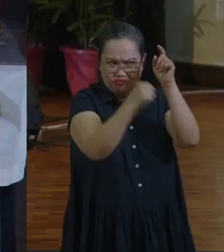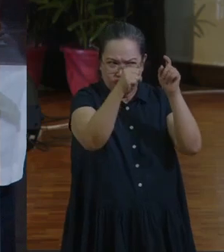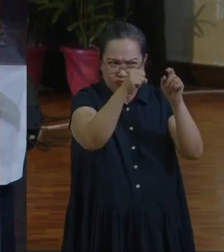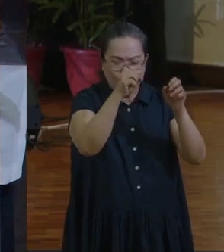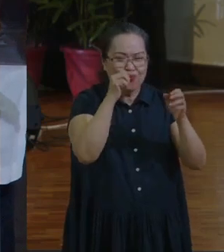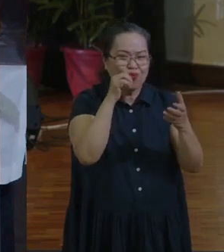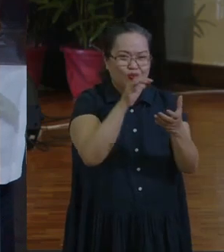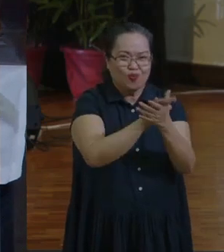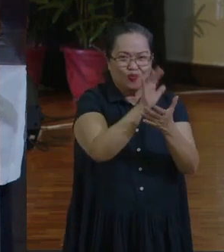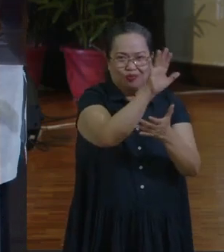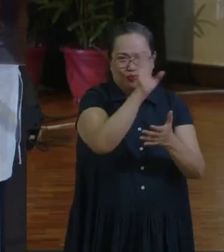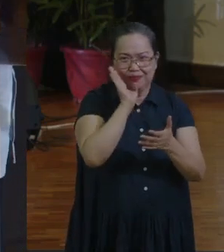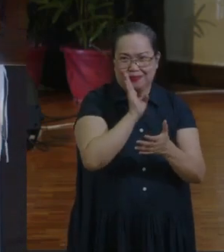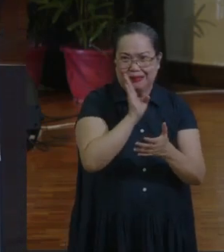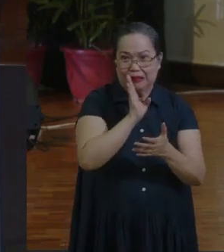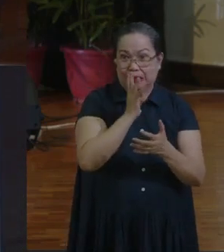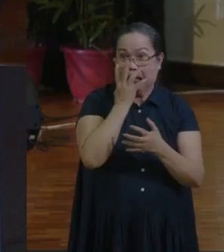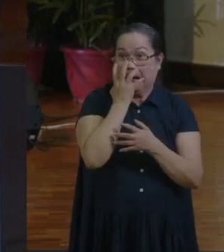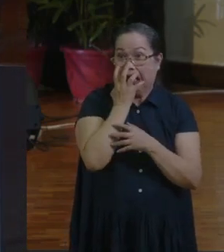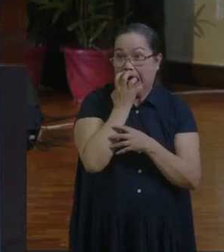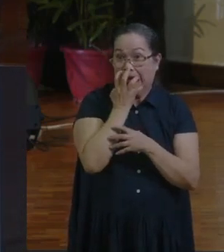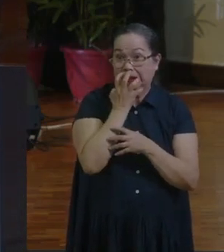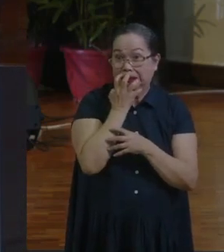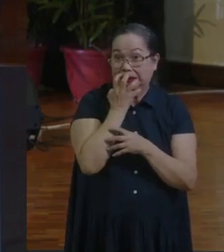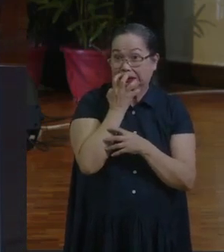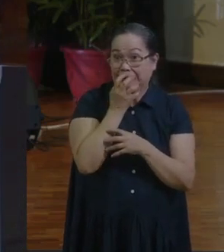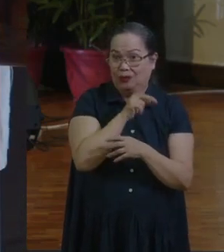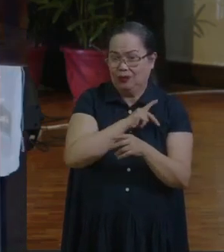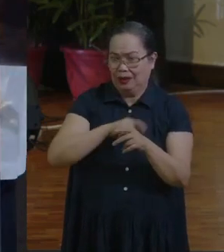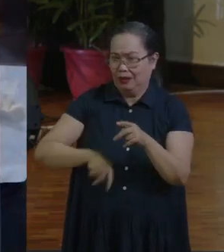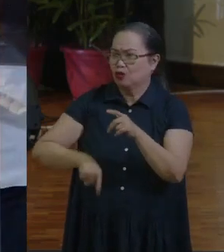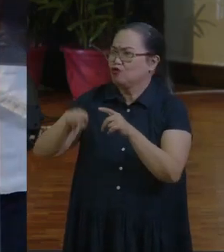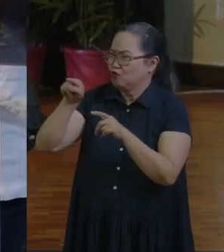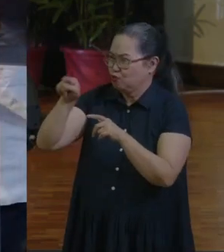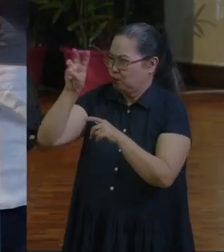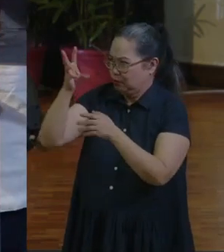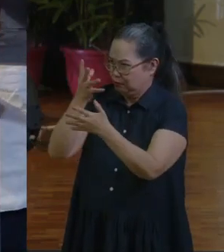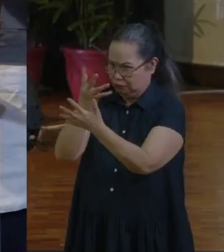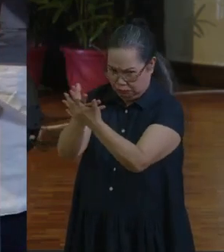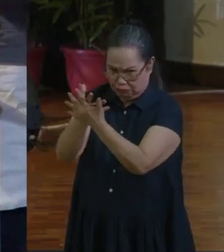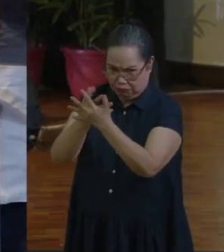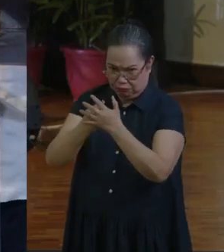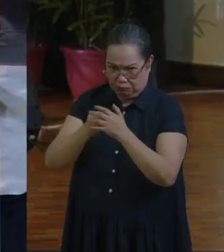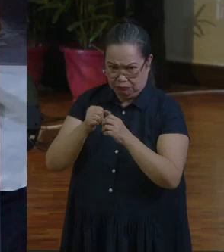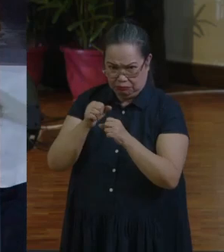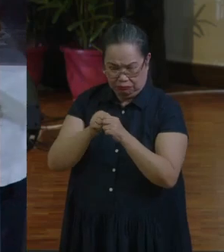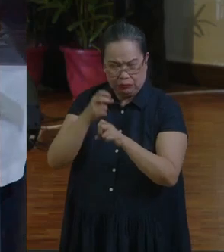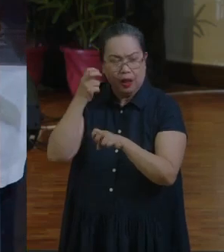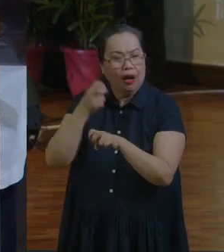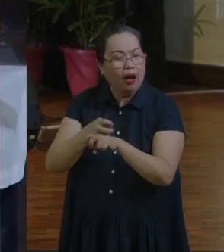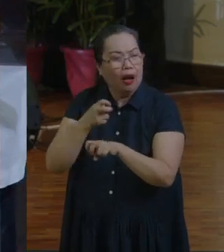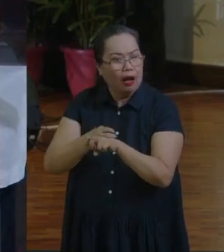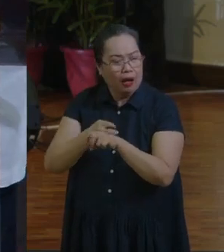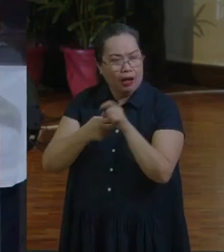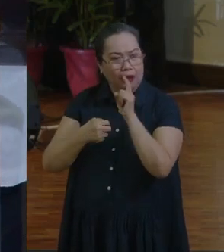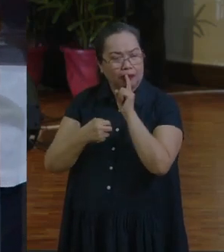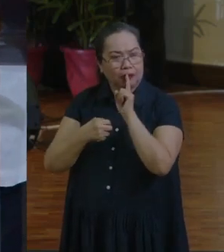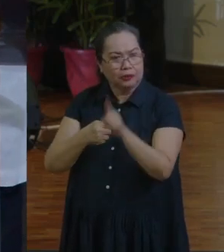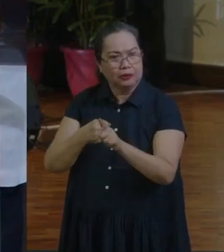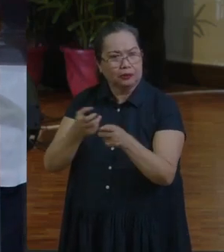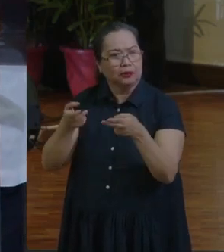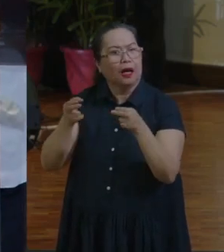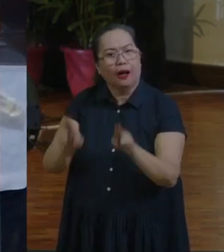Marahil, sa gitna ng kanyang pagkakakulong at ang mga hirap na kalakip